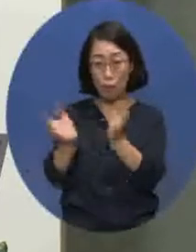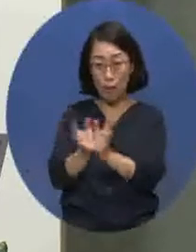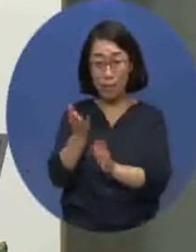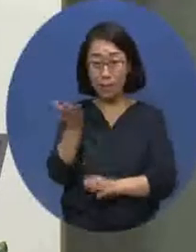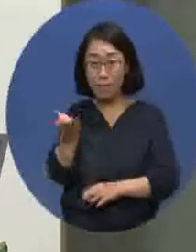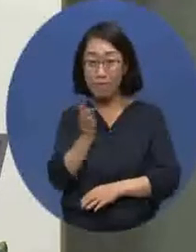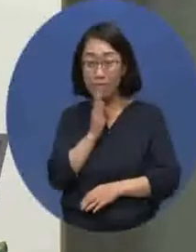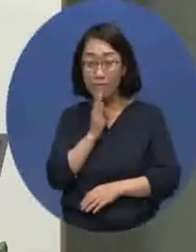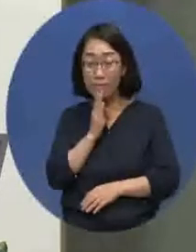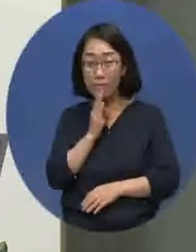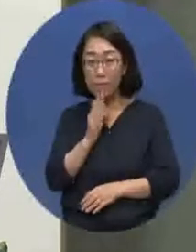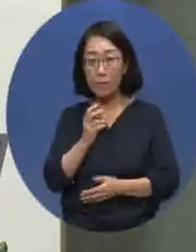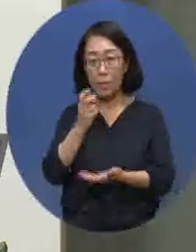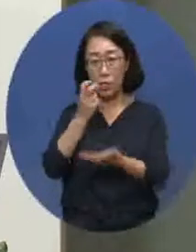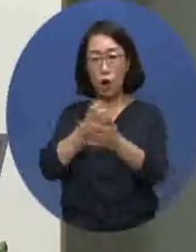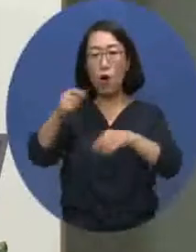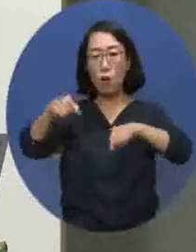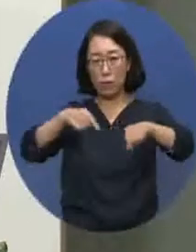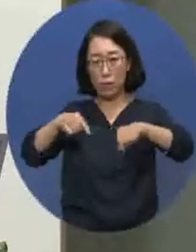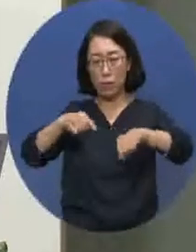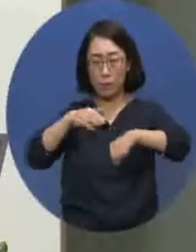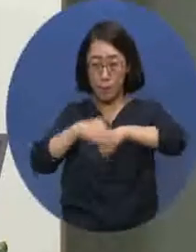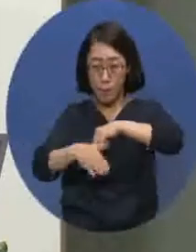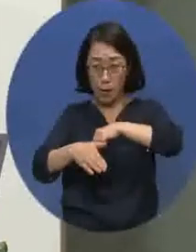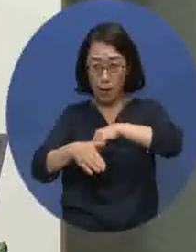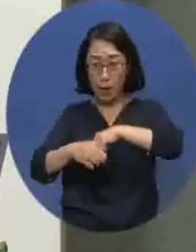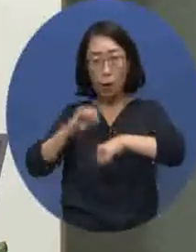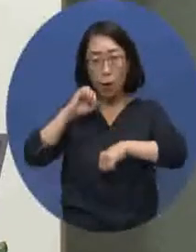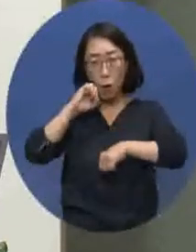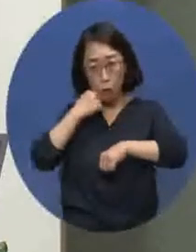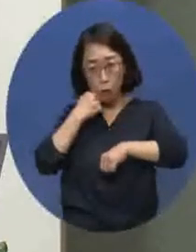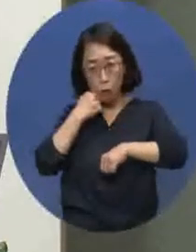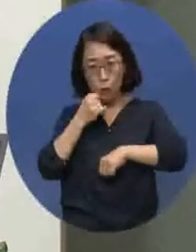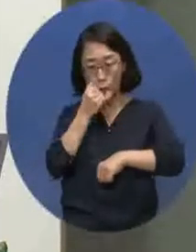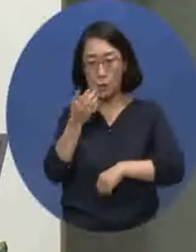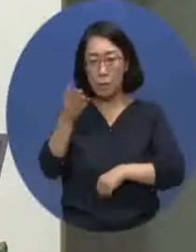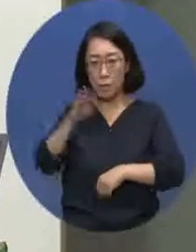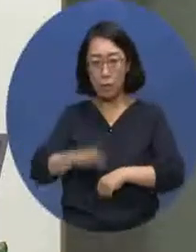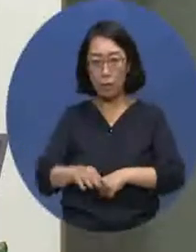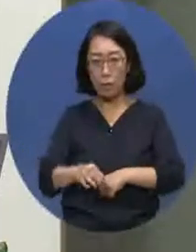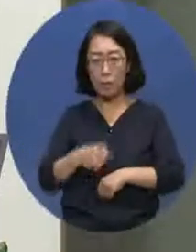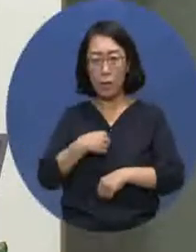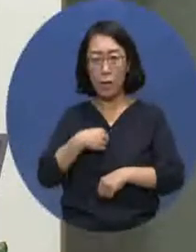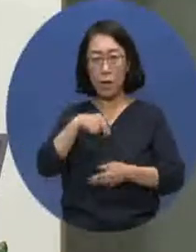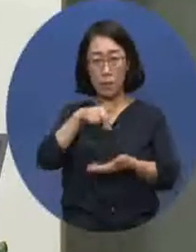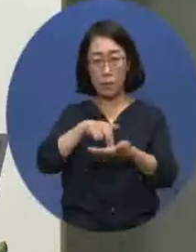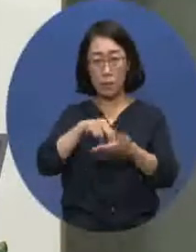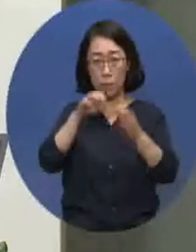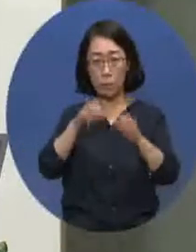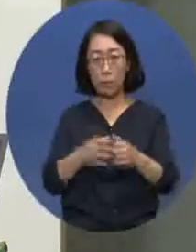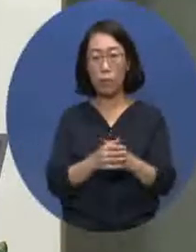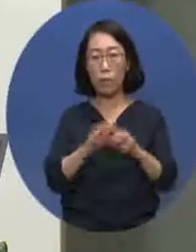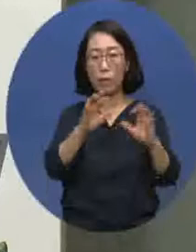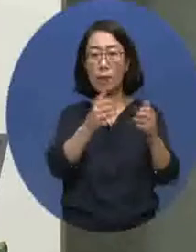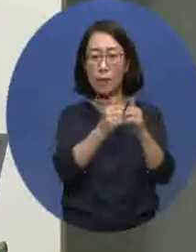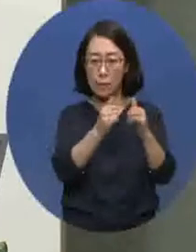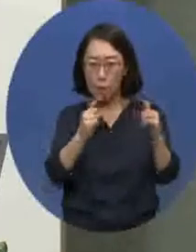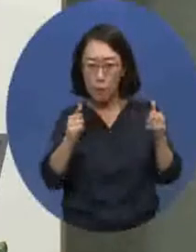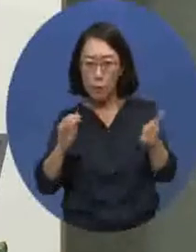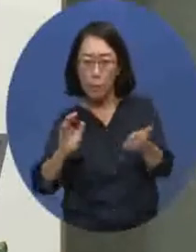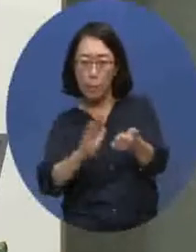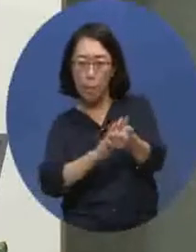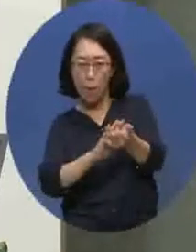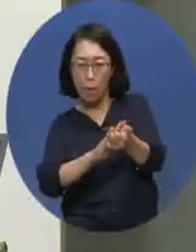당청 책상 여러가지 어려움은 있겠지만 은 제가 볼때는 국민을 좀 배려하고